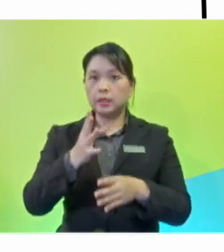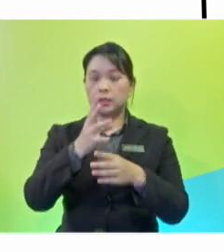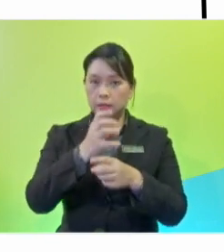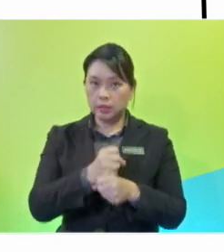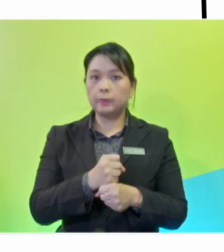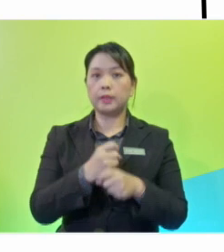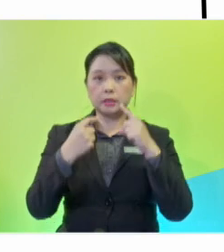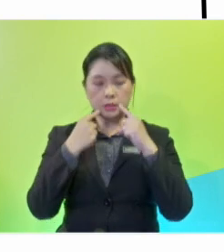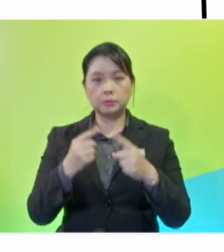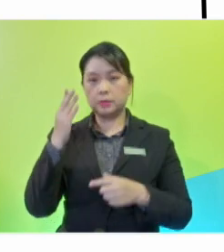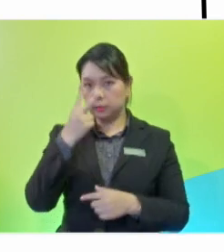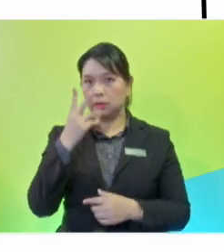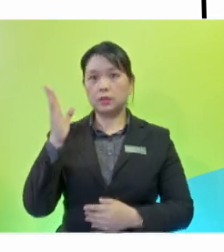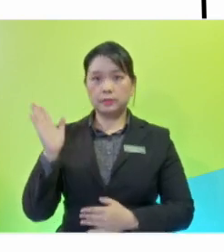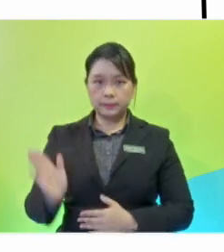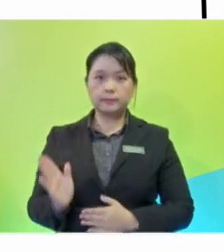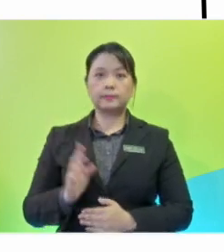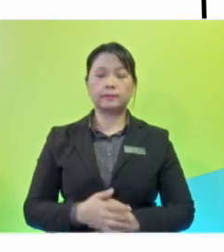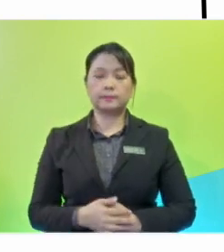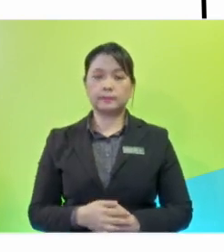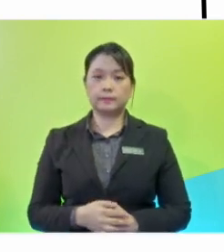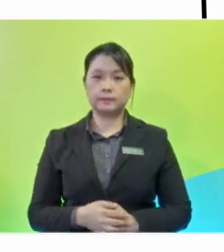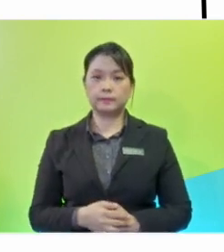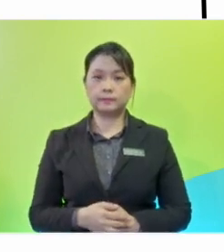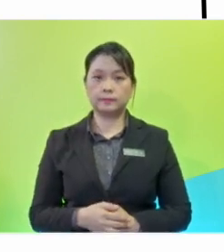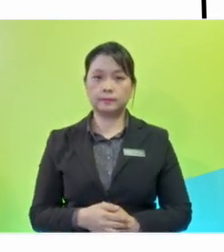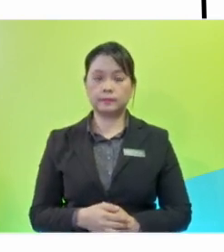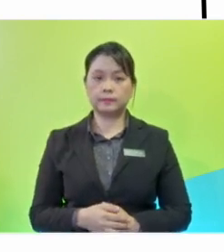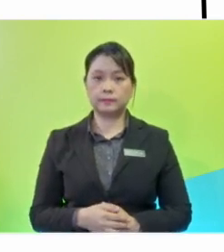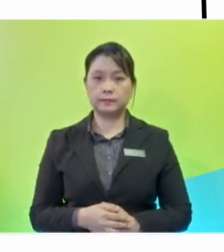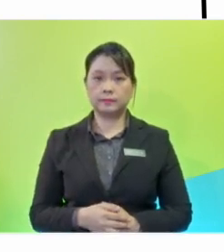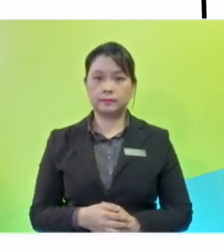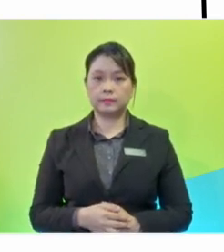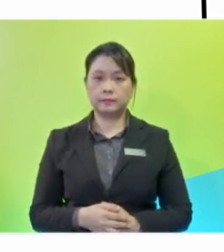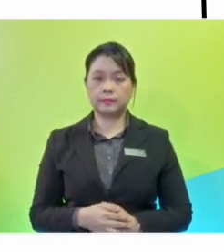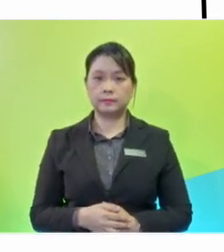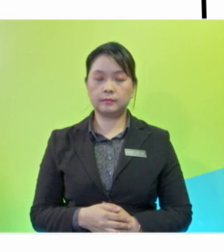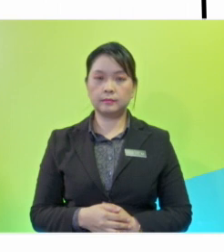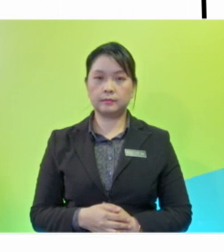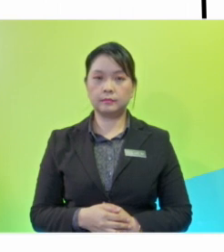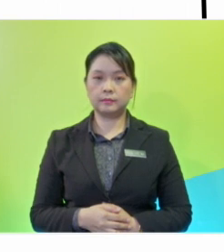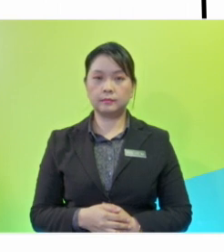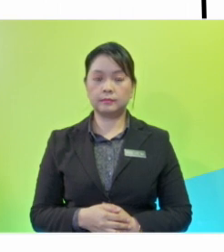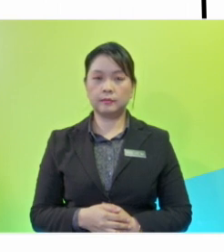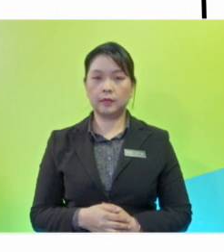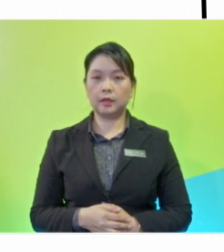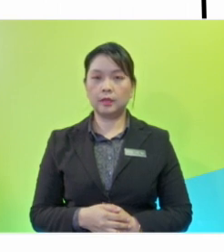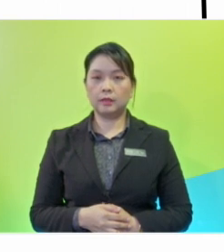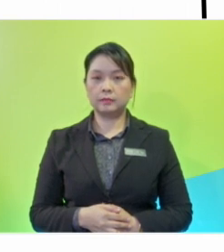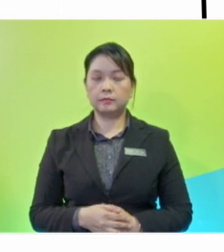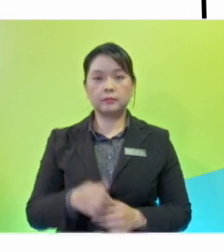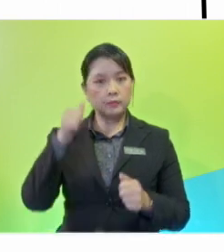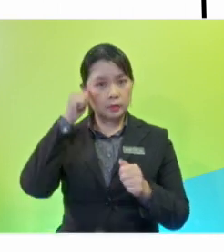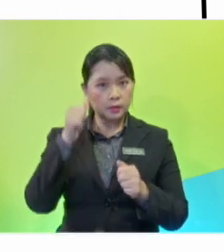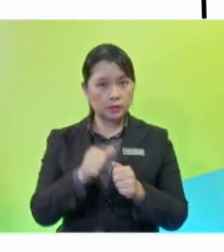negatif 63 tolak negatif 9 kamu akan dapat satu per dua modulus negatif 54 ingat